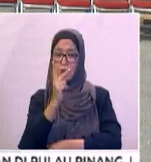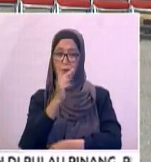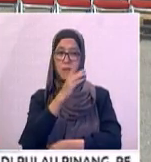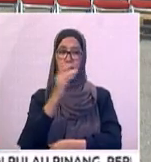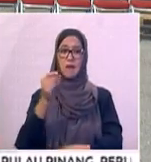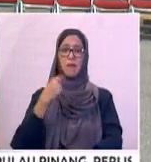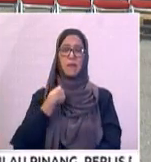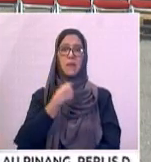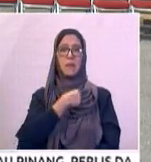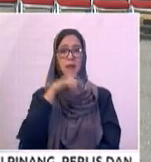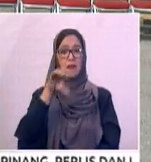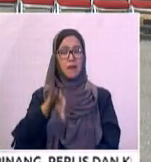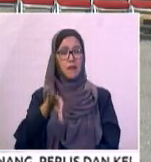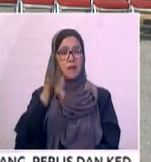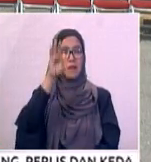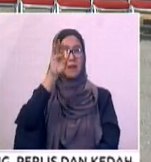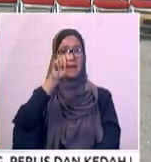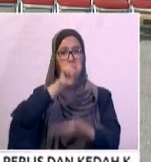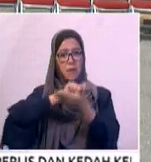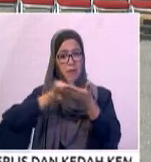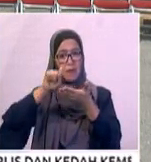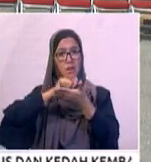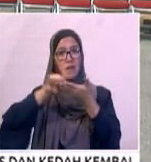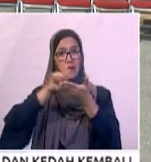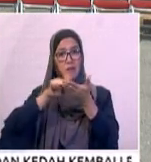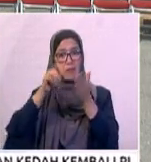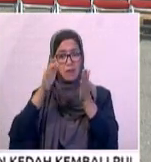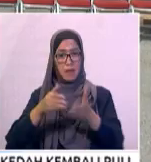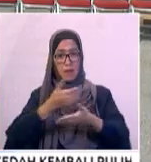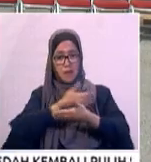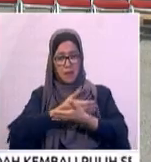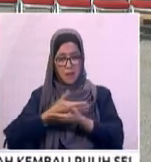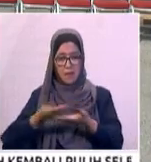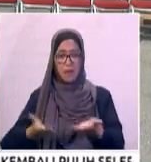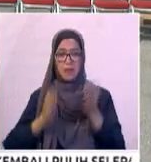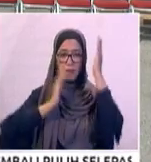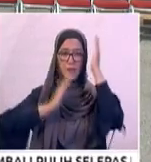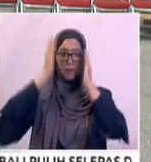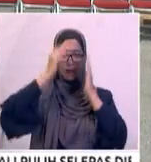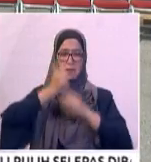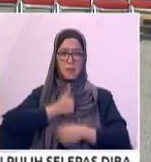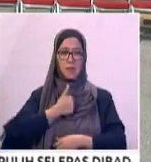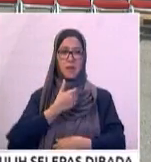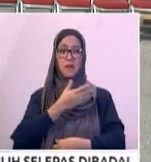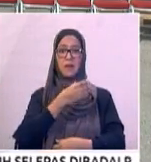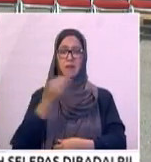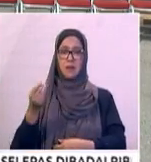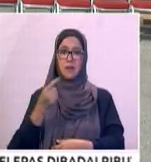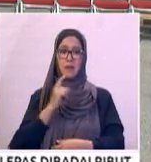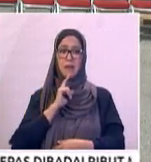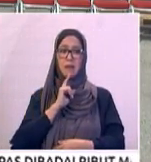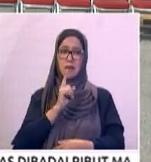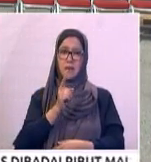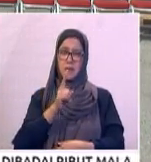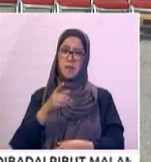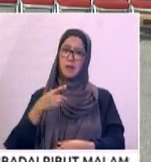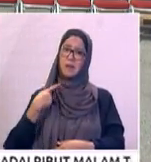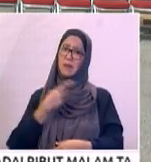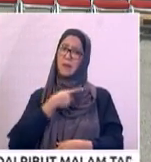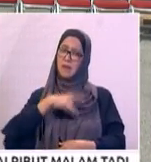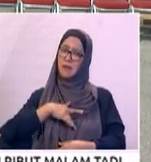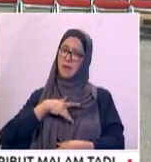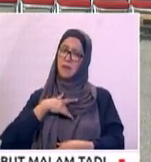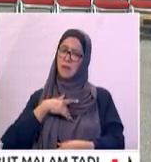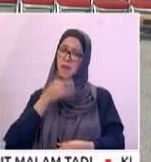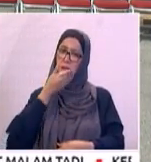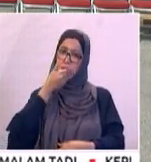daripada penulisnya juga anak tempatan, dan Vira yang dalam tu ialah anak tempatan juga. Itu kami rasa ingin mendekati